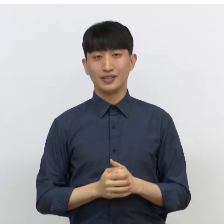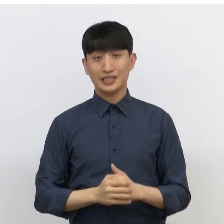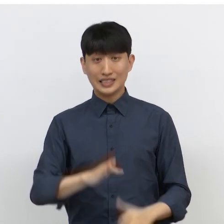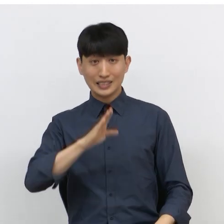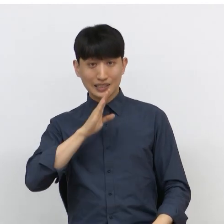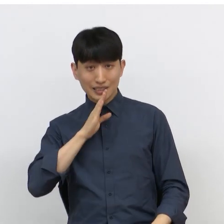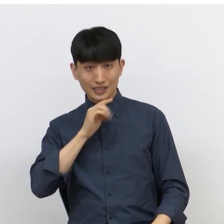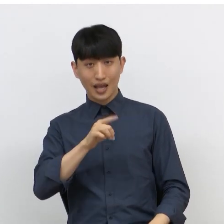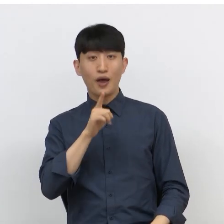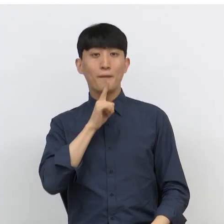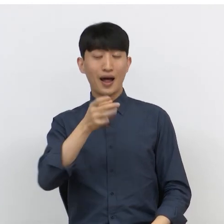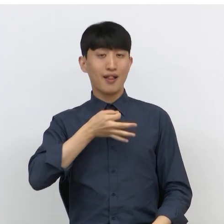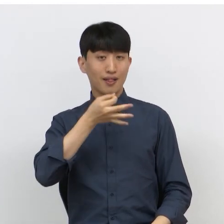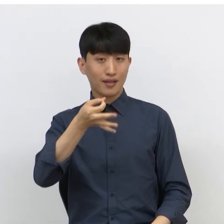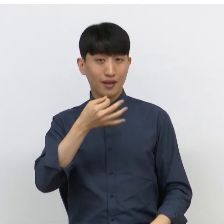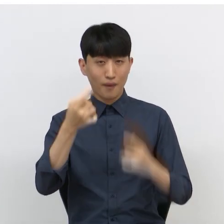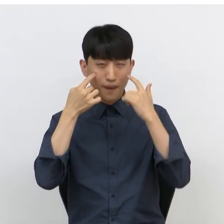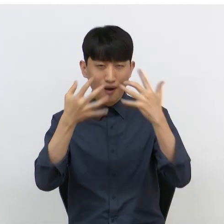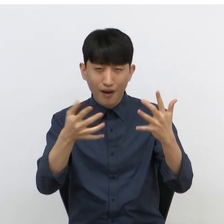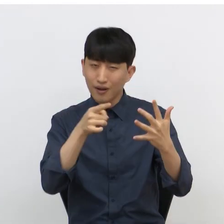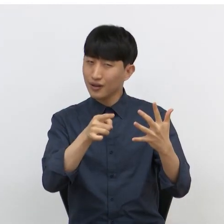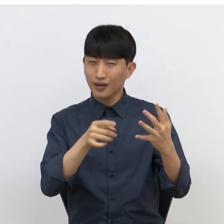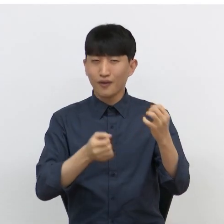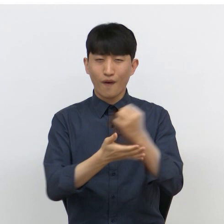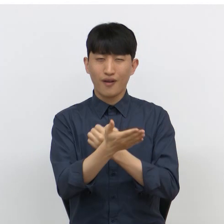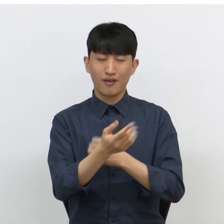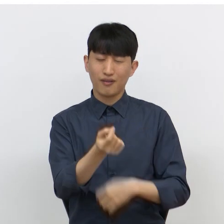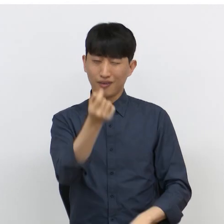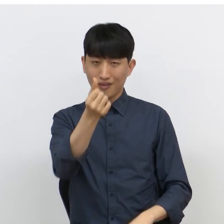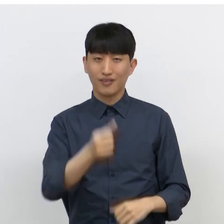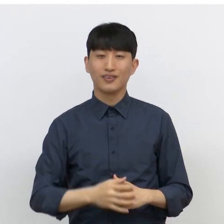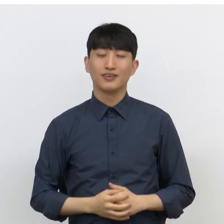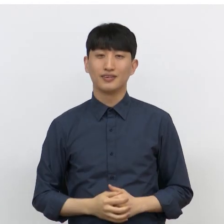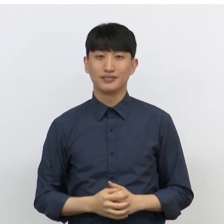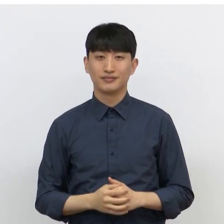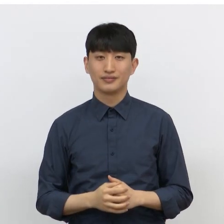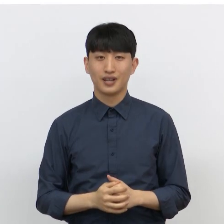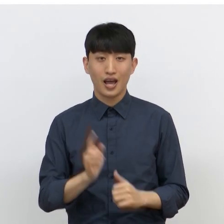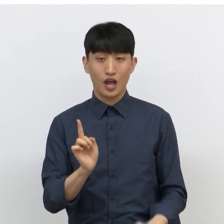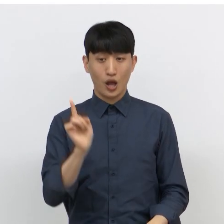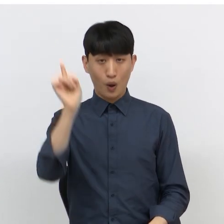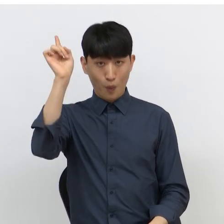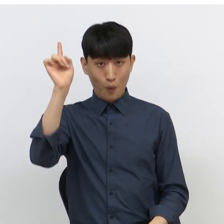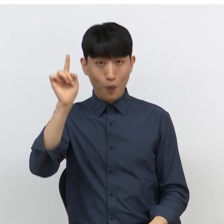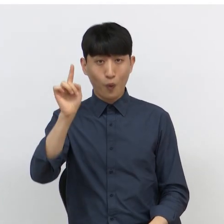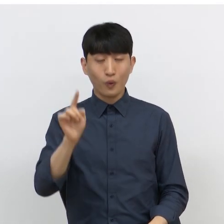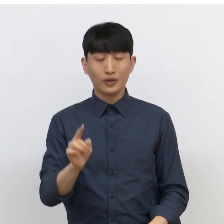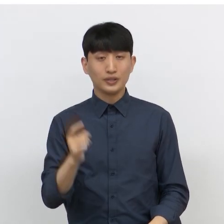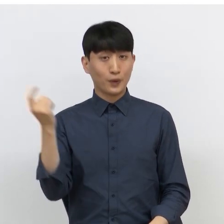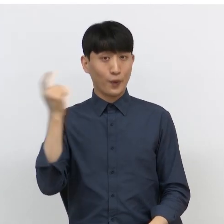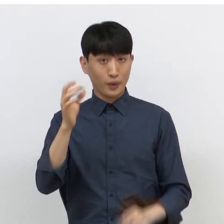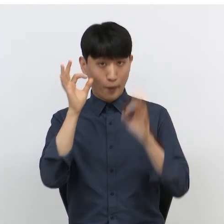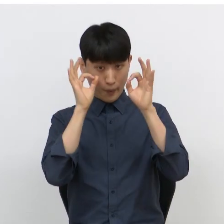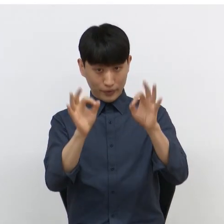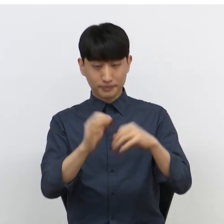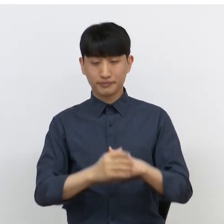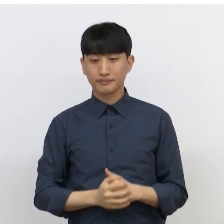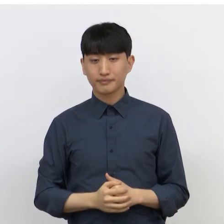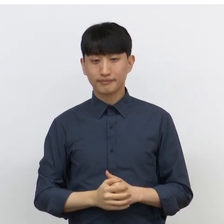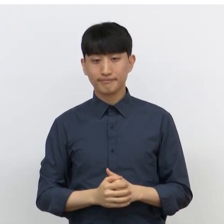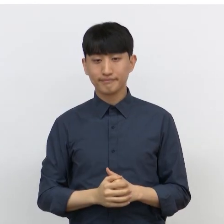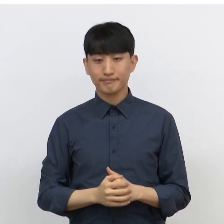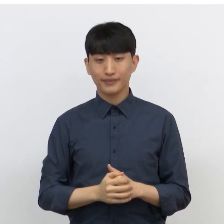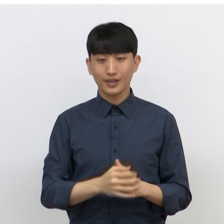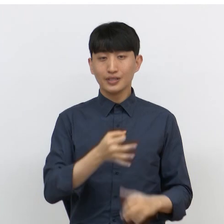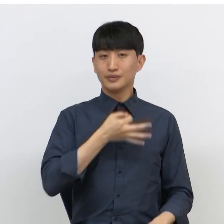이게 말소리 명료도에는 그렇게까지 큰 영향을 미치진 않는데, 고주파수 쪽을 보게 되면